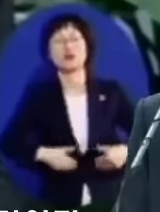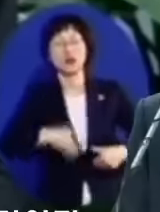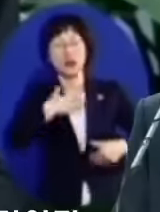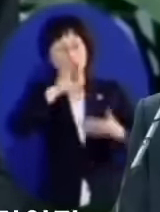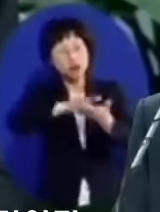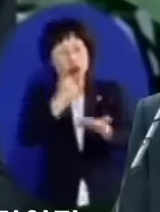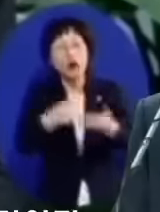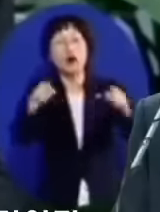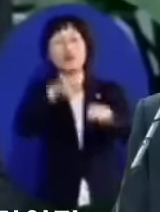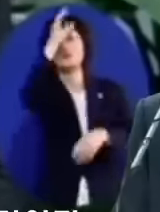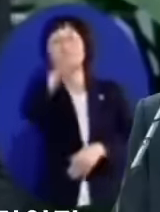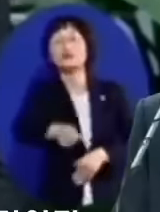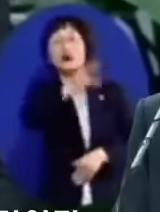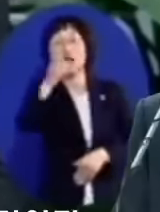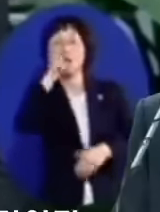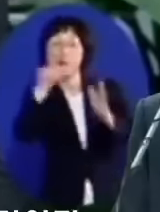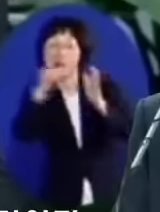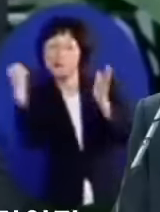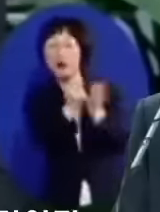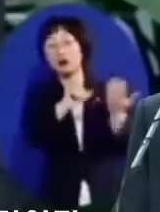함께 십자가에서 못 박혀 죽었다.